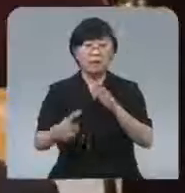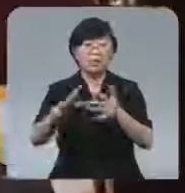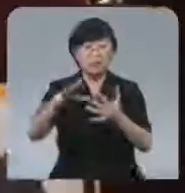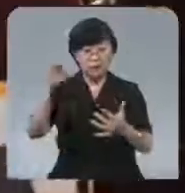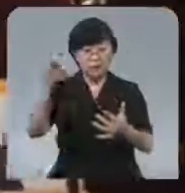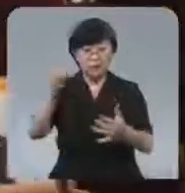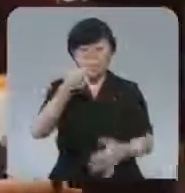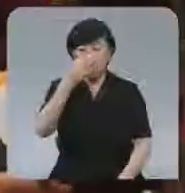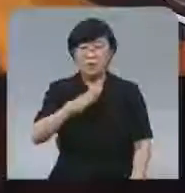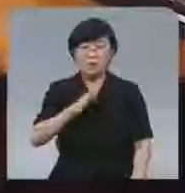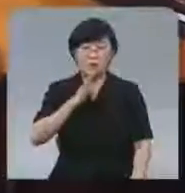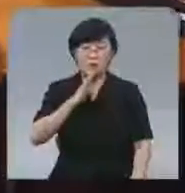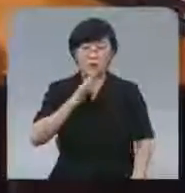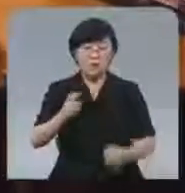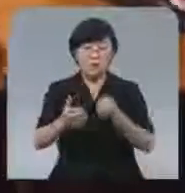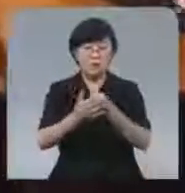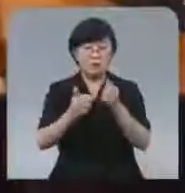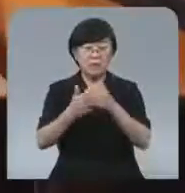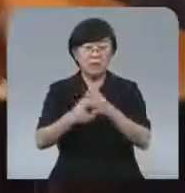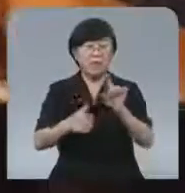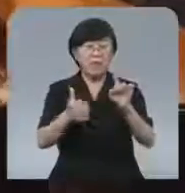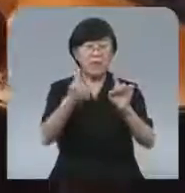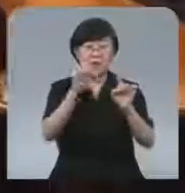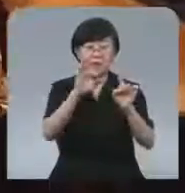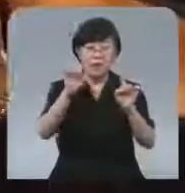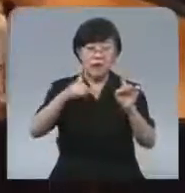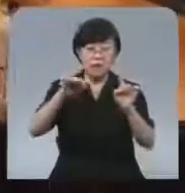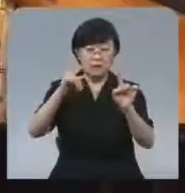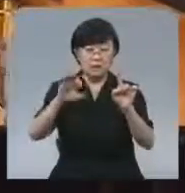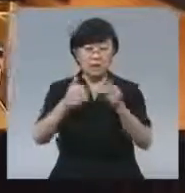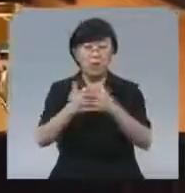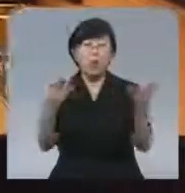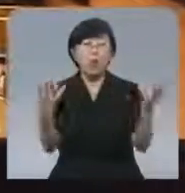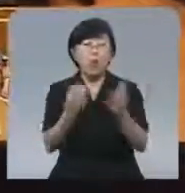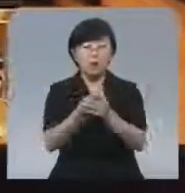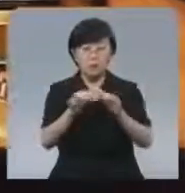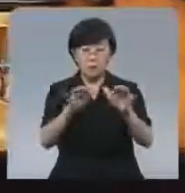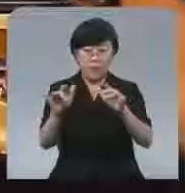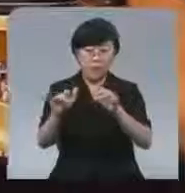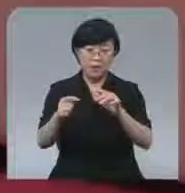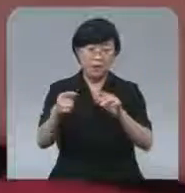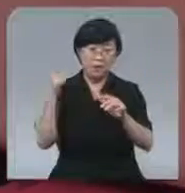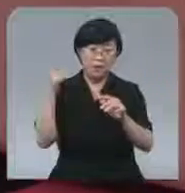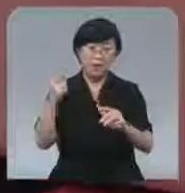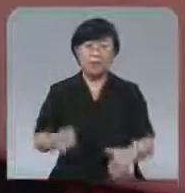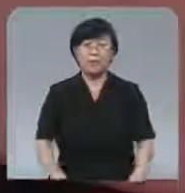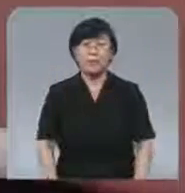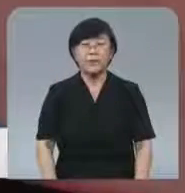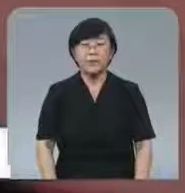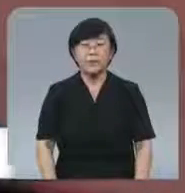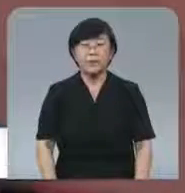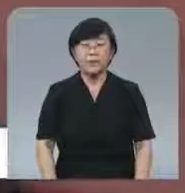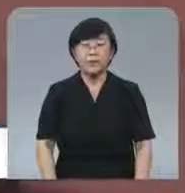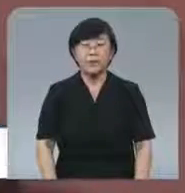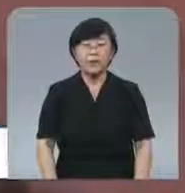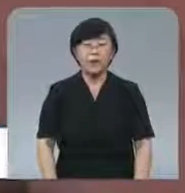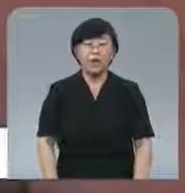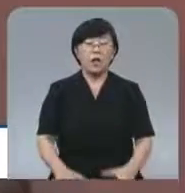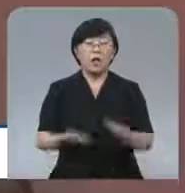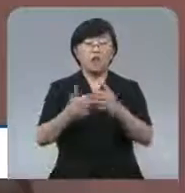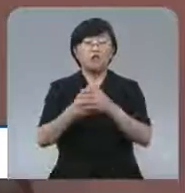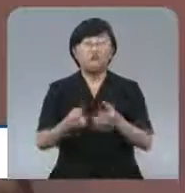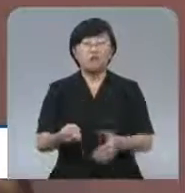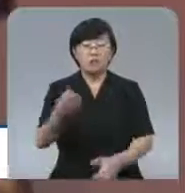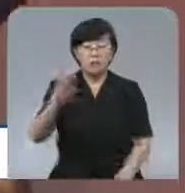имени ферруччо бузони который завершился в городе больцано на севере италии первый приз конкурса